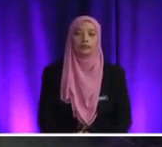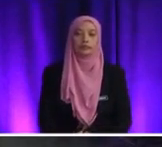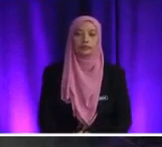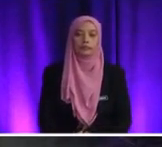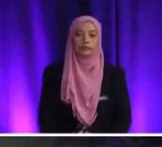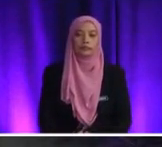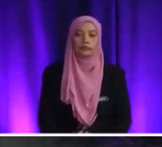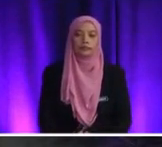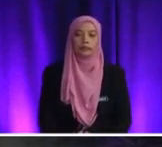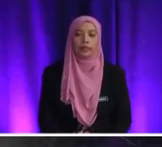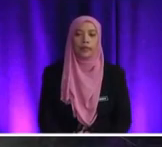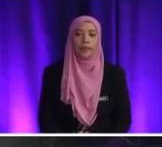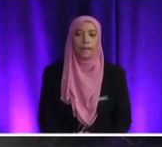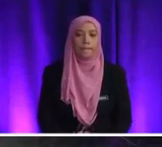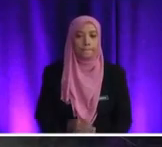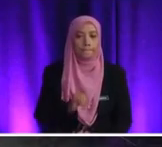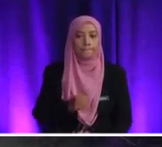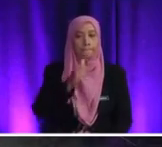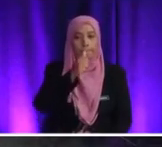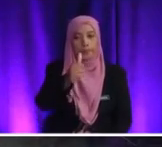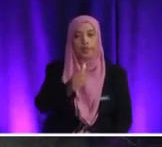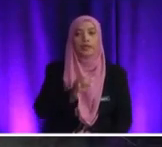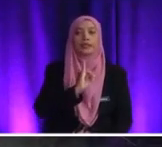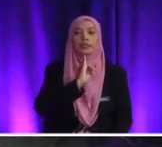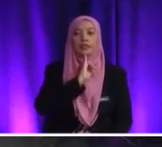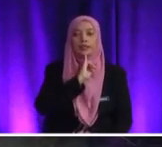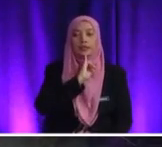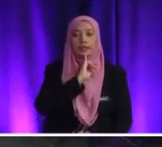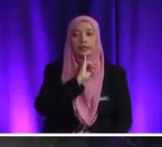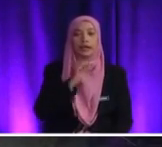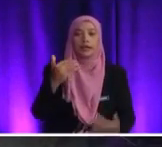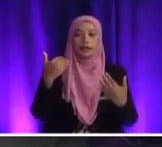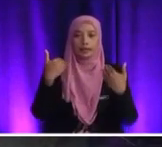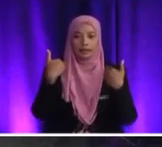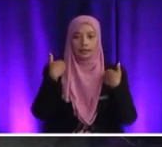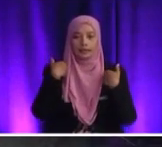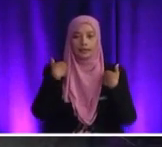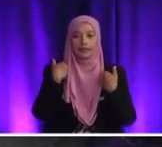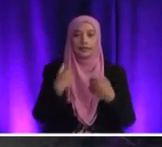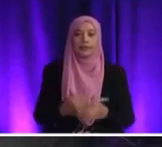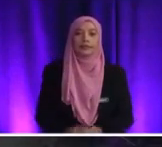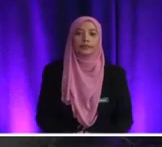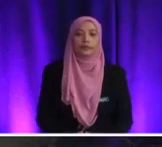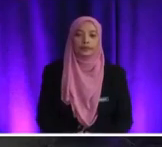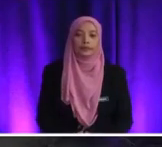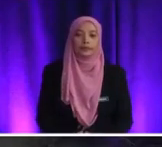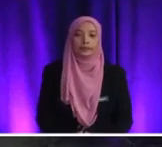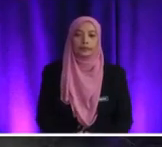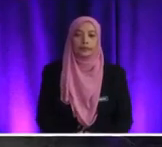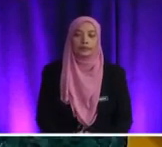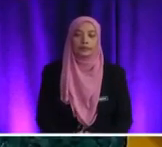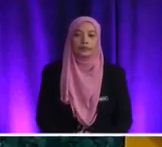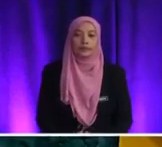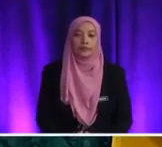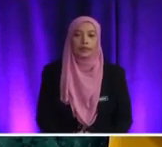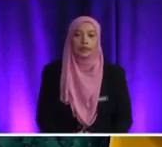Ah yitro nanya Ibu Dia pun ada pesan makanan Jadi sebenarnya ini salah satu